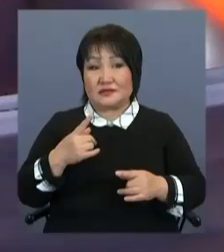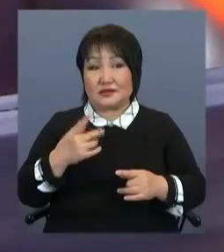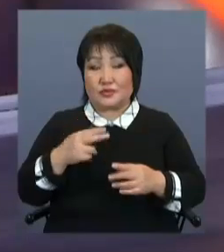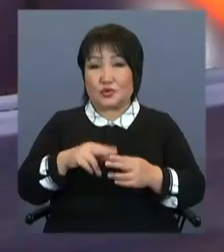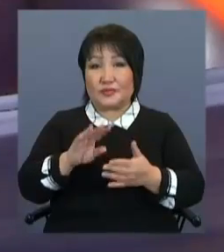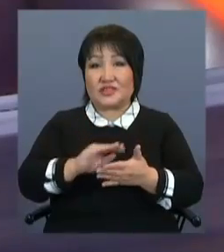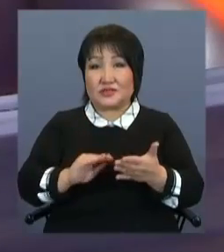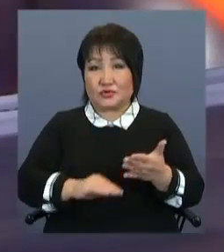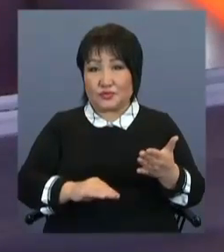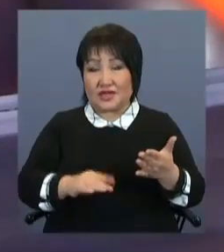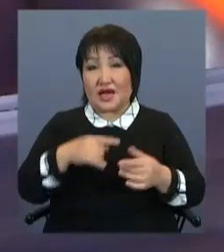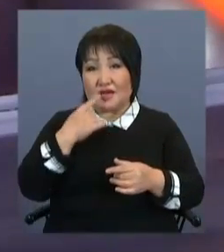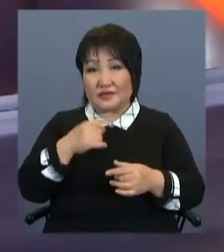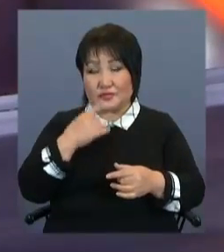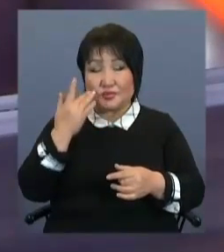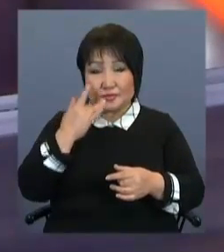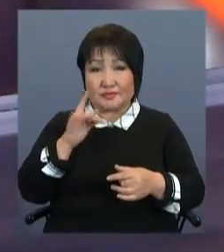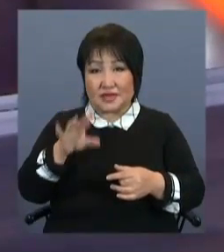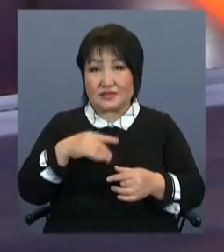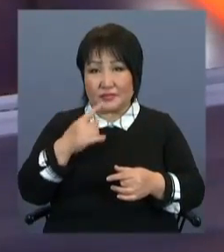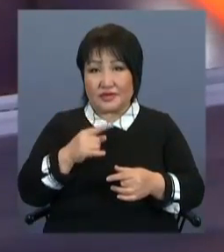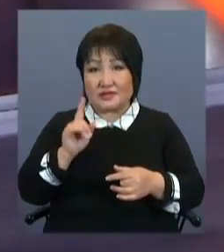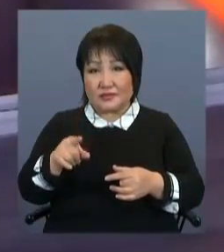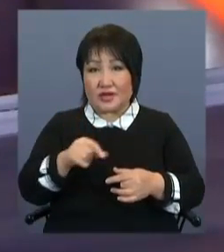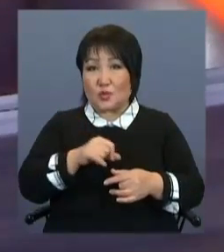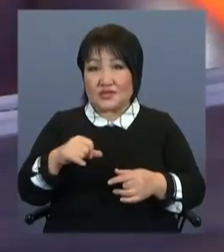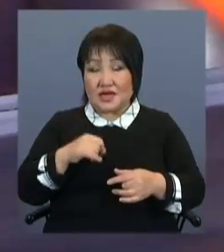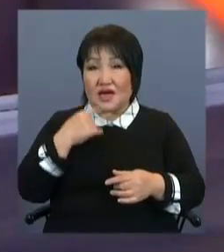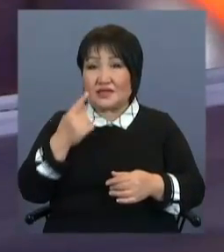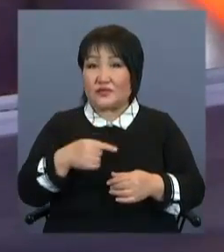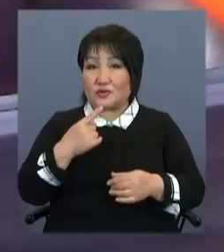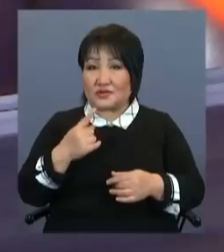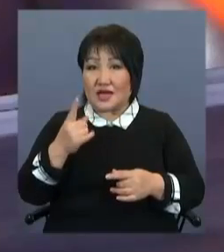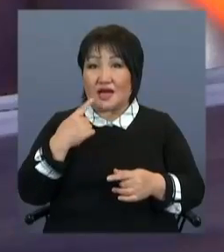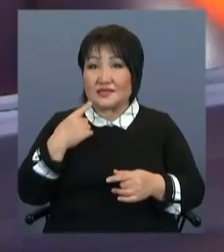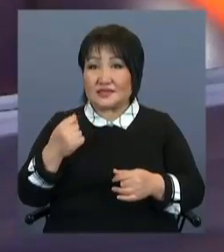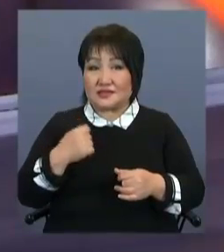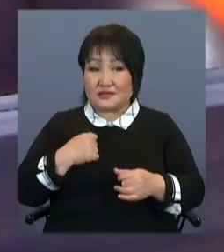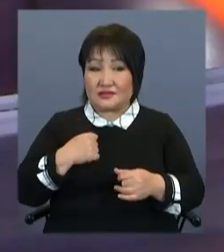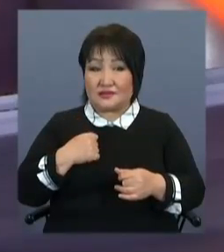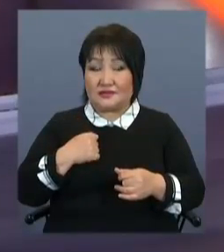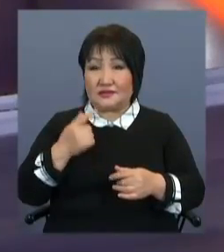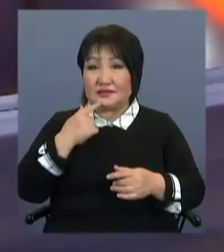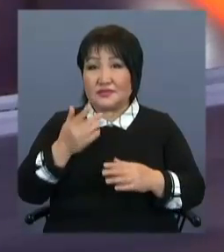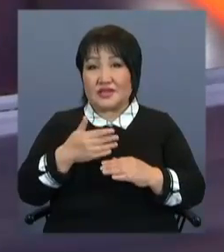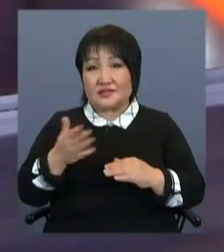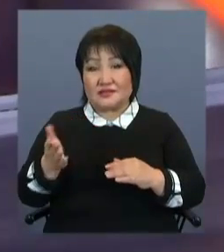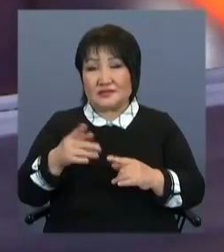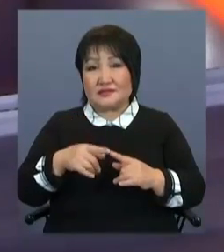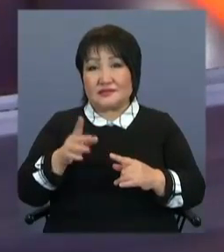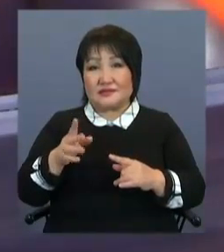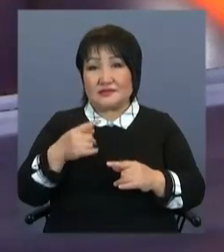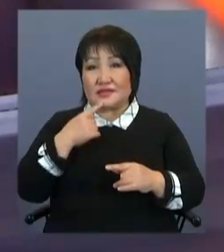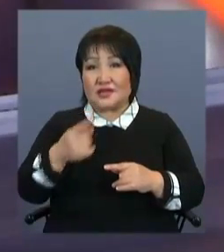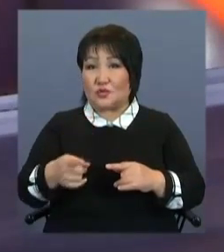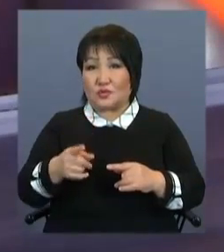жүрмін, айтып та жүрмін. Жаңа өздерің айтып отырсыңдар, әскердің сыртта жүрген адам емеспін.